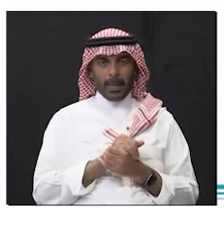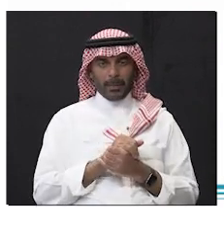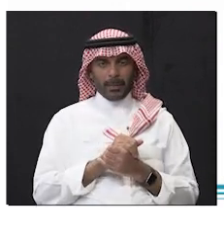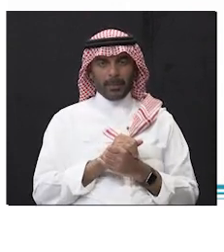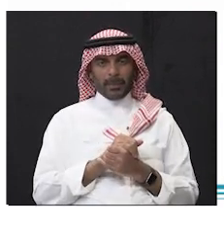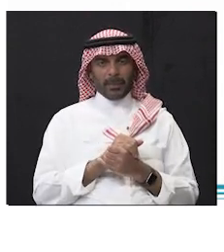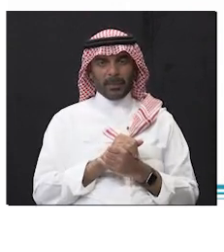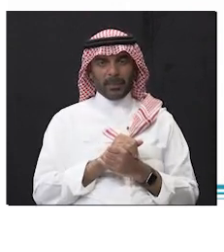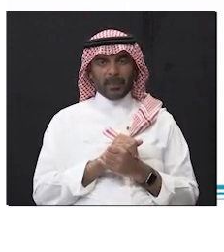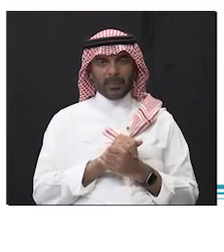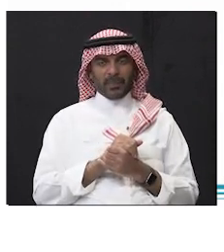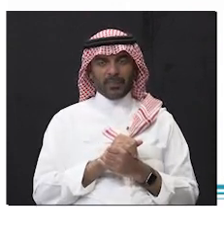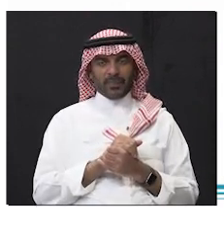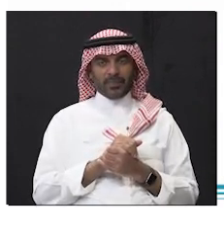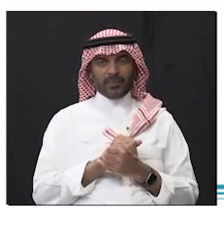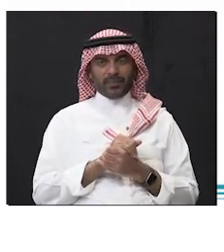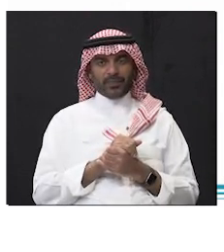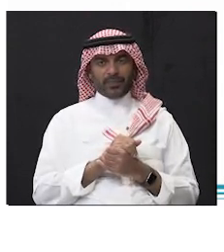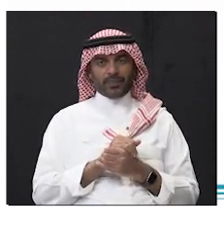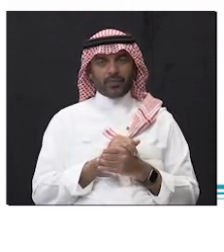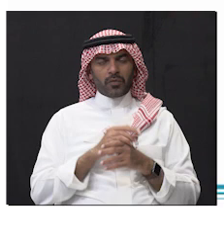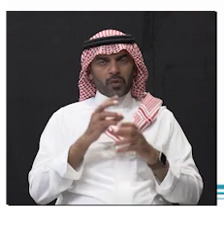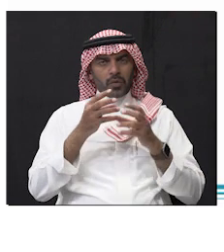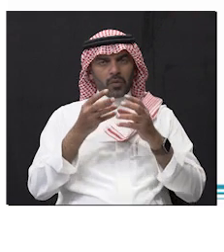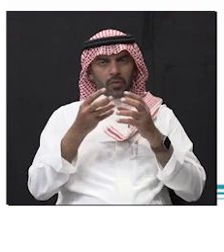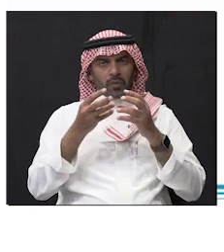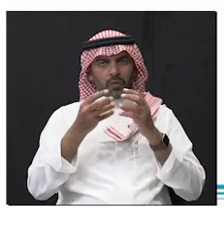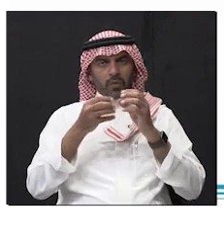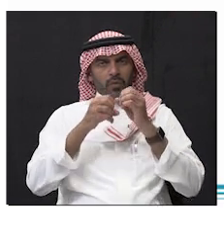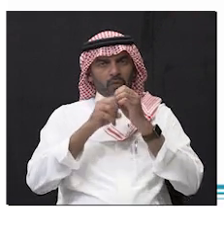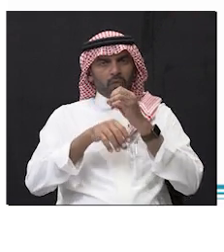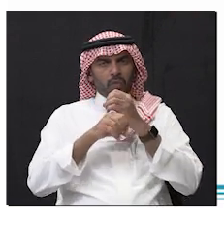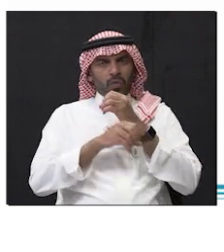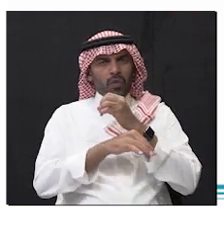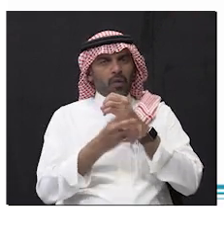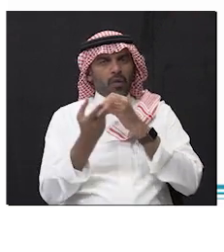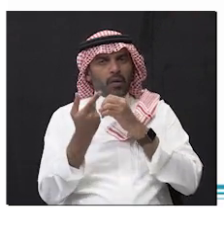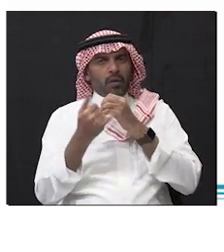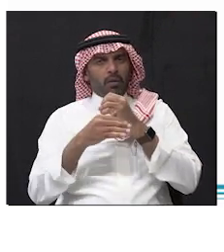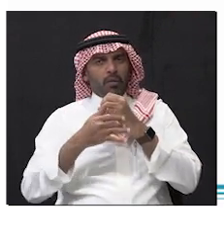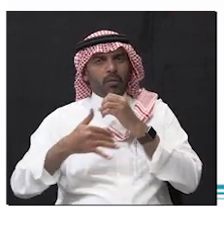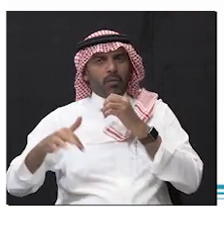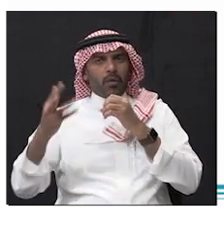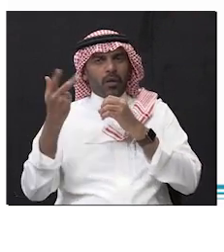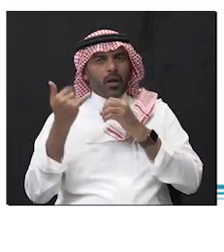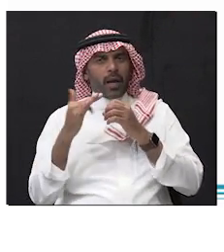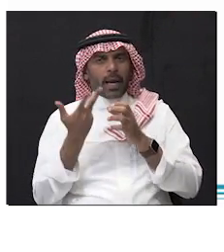عدد أنواع المفصليات، عدد أنواع المفصليات.